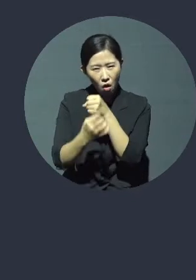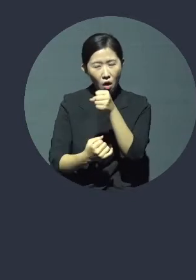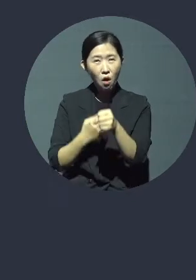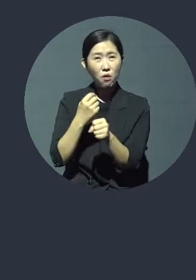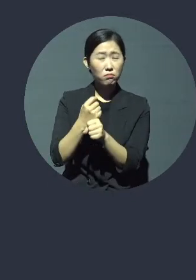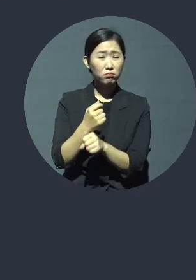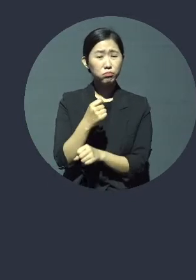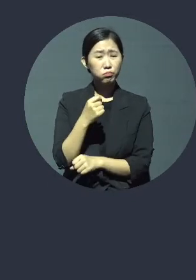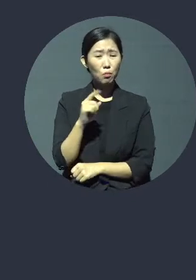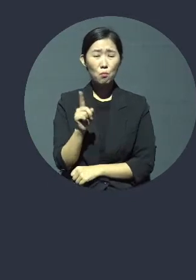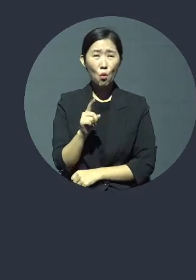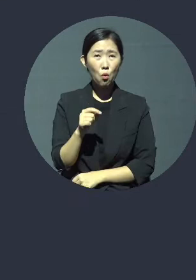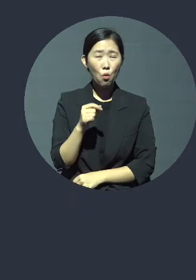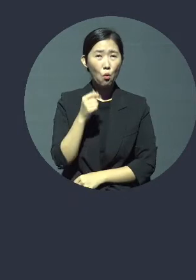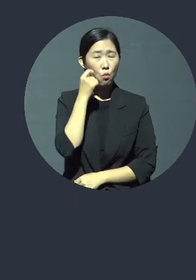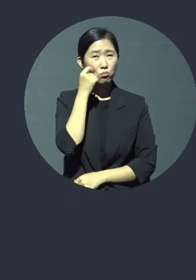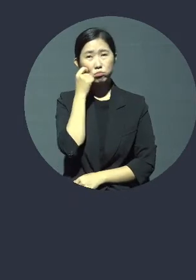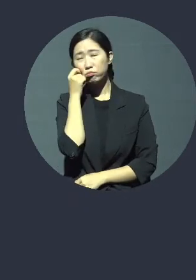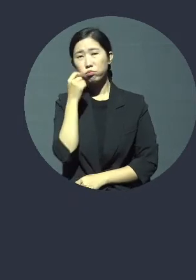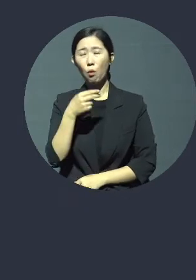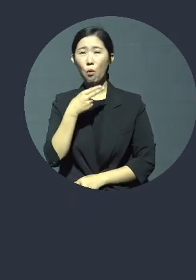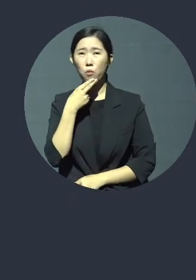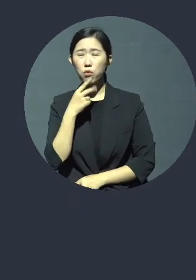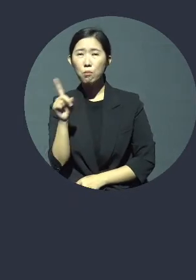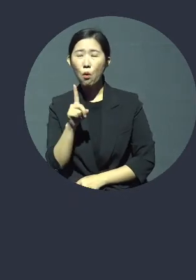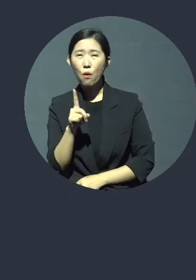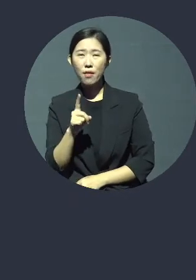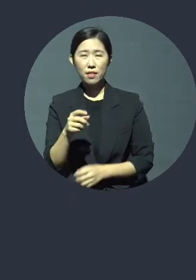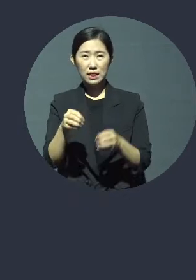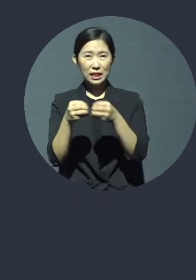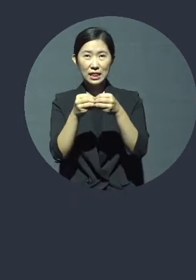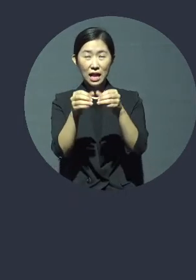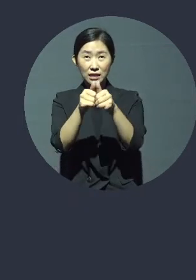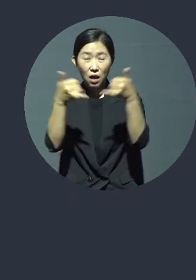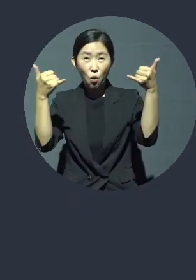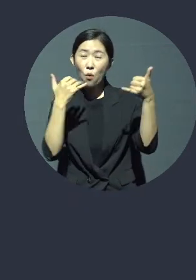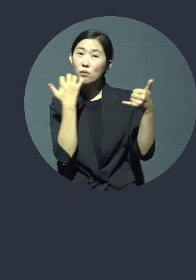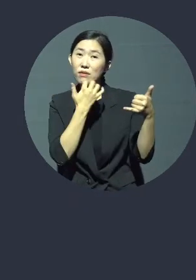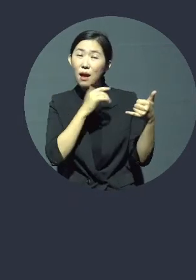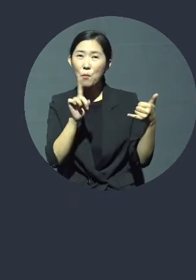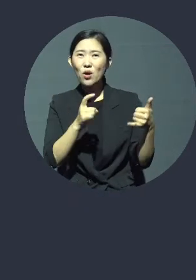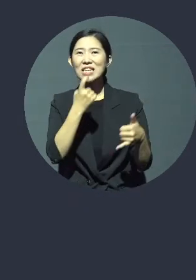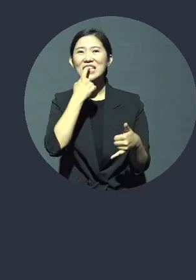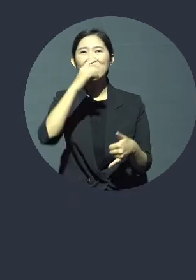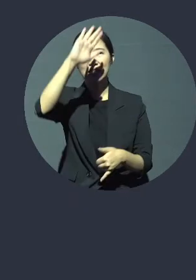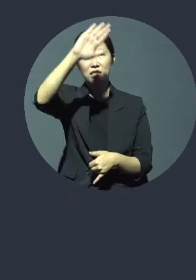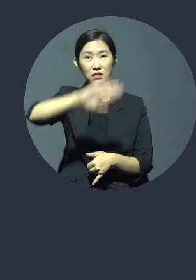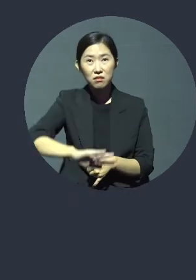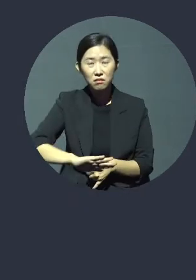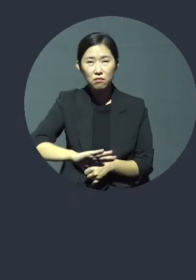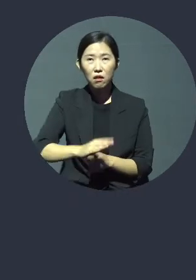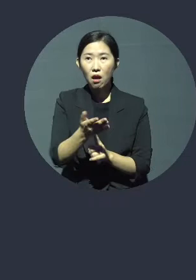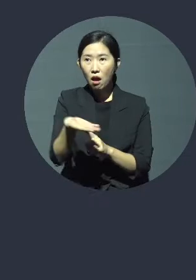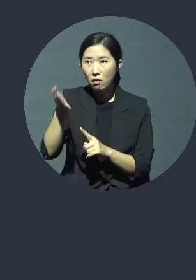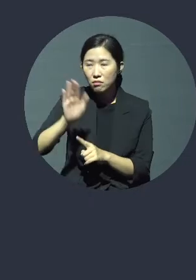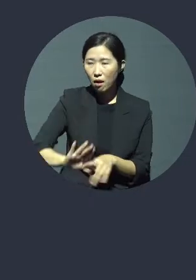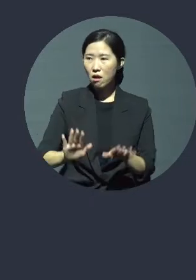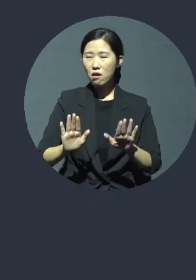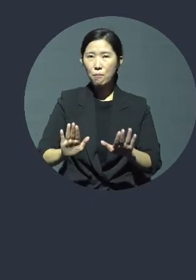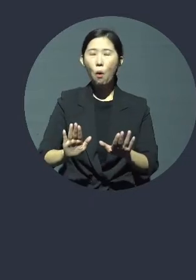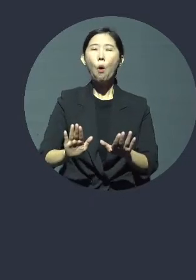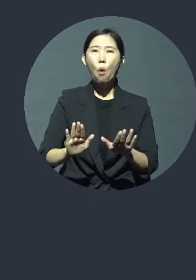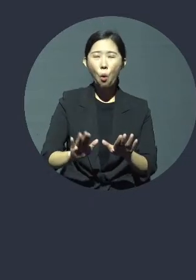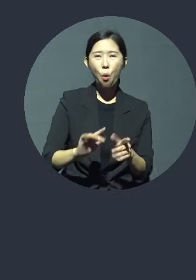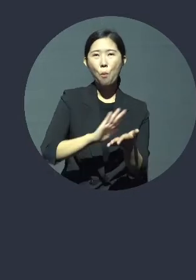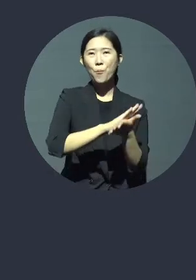같았던 화이트쿠, 즉 백색가전에 대한 개념을 개인화된 맞춤 컬러의 적용으로 크게 변화시킨 사례입니다.